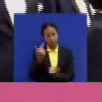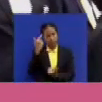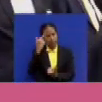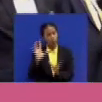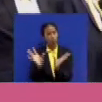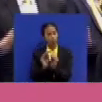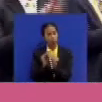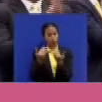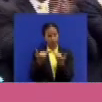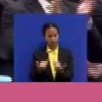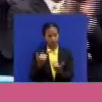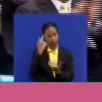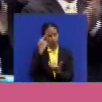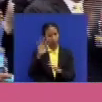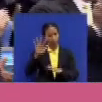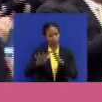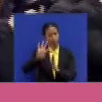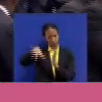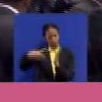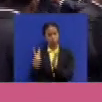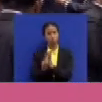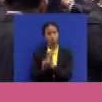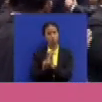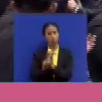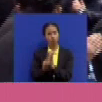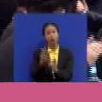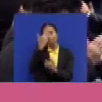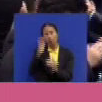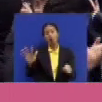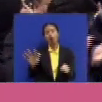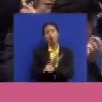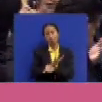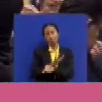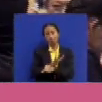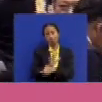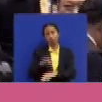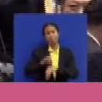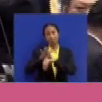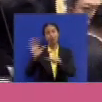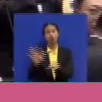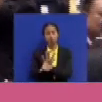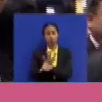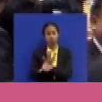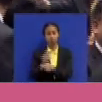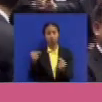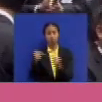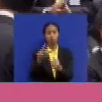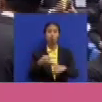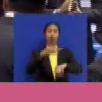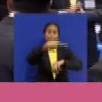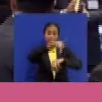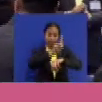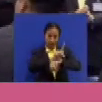ายาสิทธิ์อยู ่หลายคนเขามองอย่างนี้นะพี่โสคือท่าทีของประชาธิปัตย์ตอนนี้บางคนเขาก็มองว่าโอ้โ